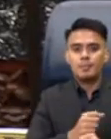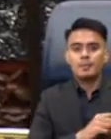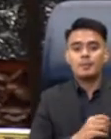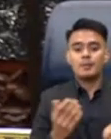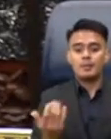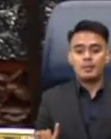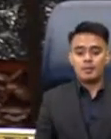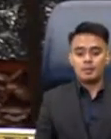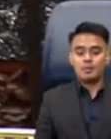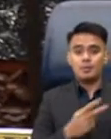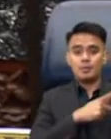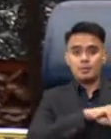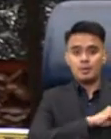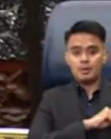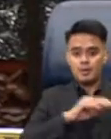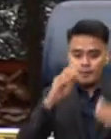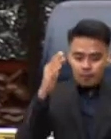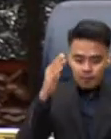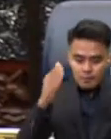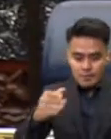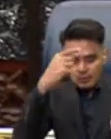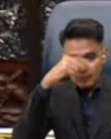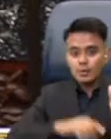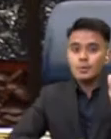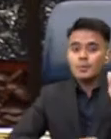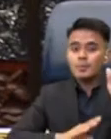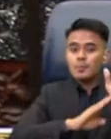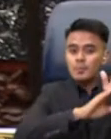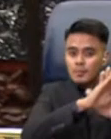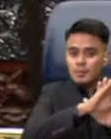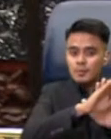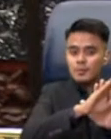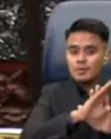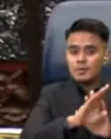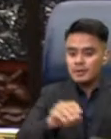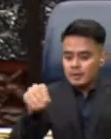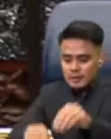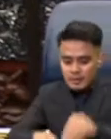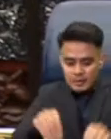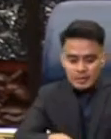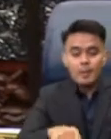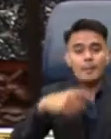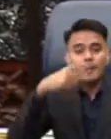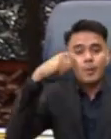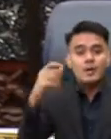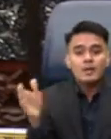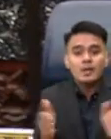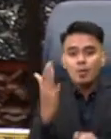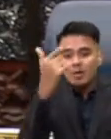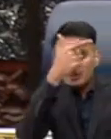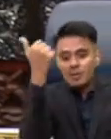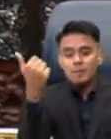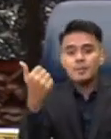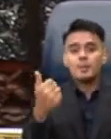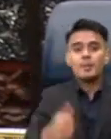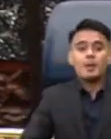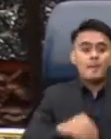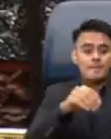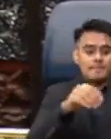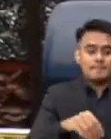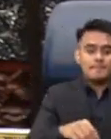ini Kementerian memberi fokus kepada pembangunan tanaman bawang kecil sahaja Kana bawang besar pihak m belum